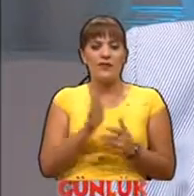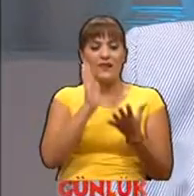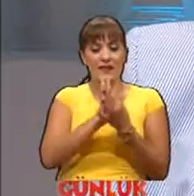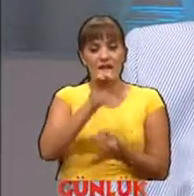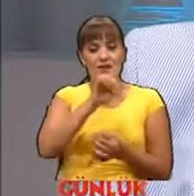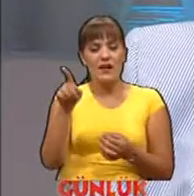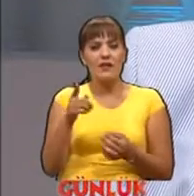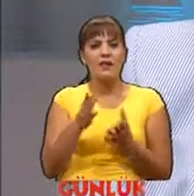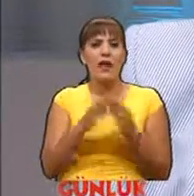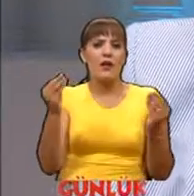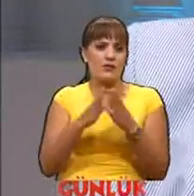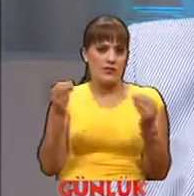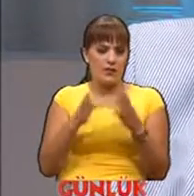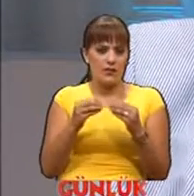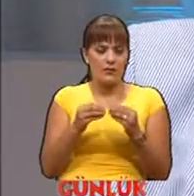İnsanlar geçici.